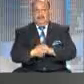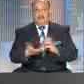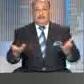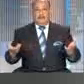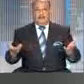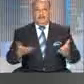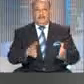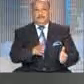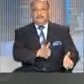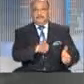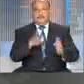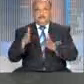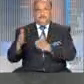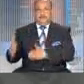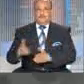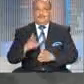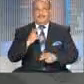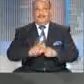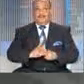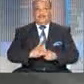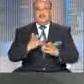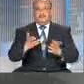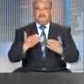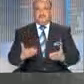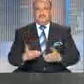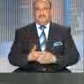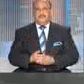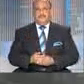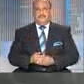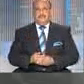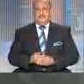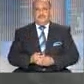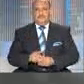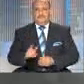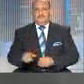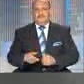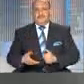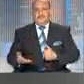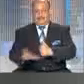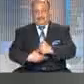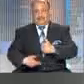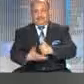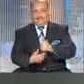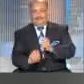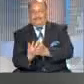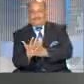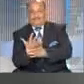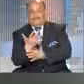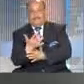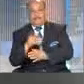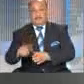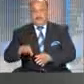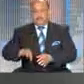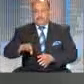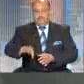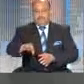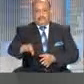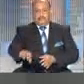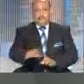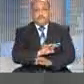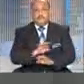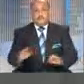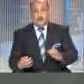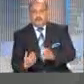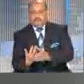في صفاقس وبعد موسم الزرع والرعاية، تفطن بعض الفلاحين أن البذور غير صالحة، ما تسبب لهم في خسائر مادية